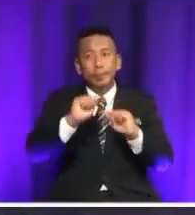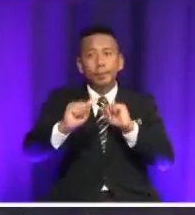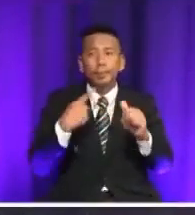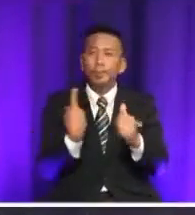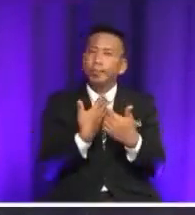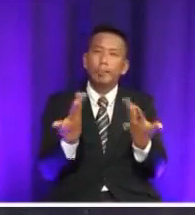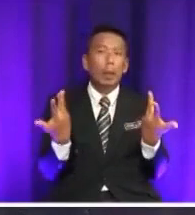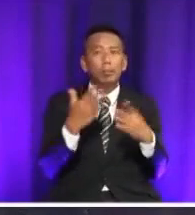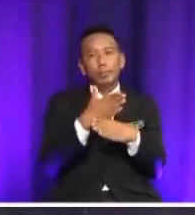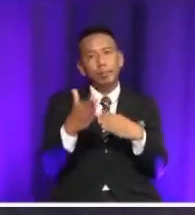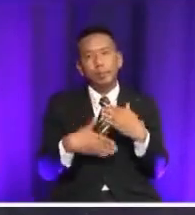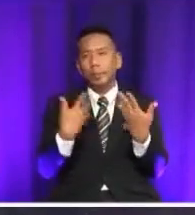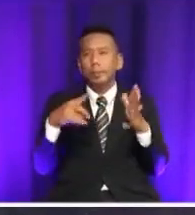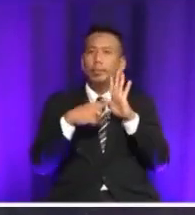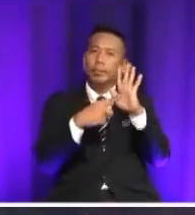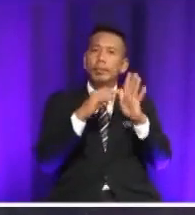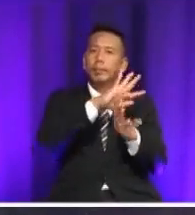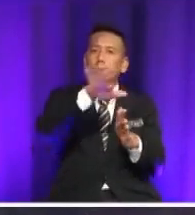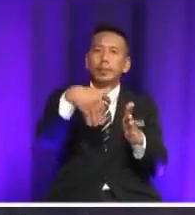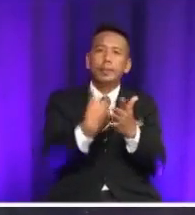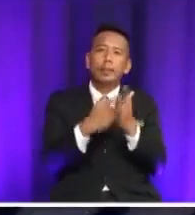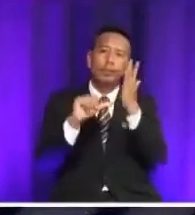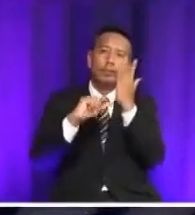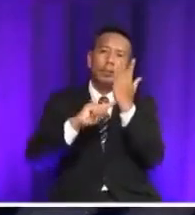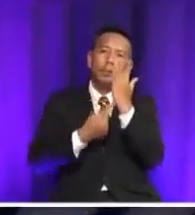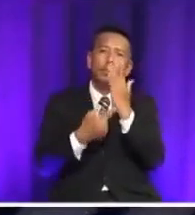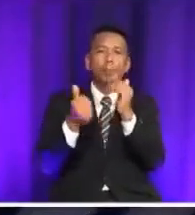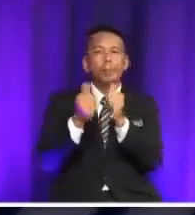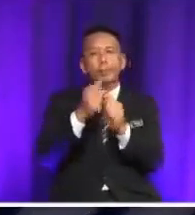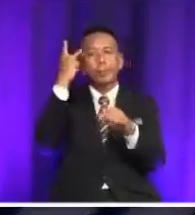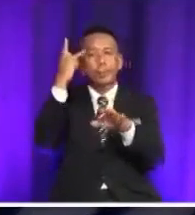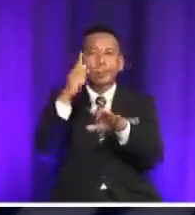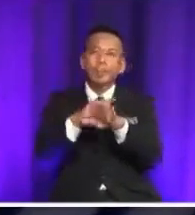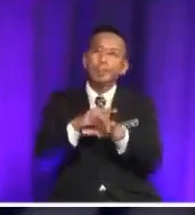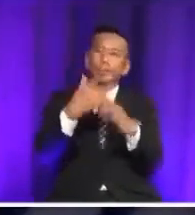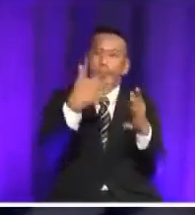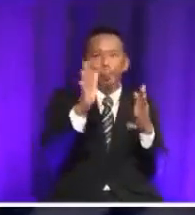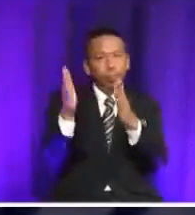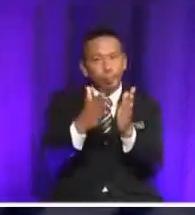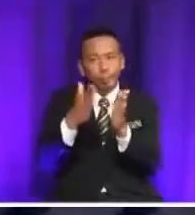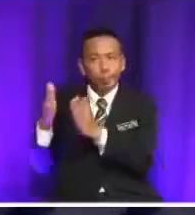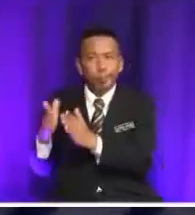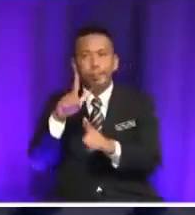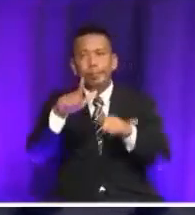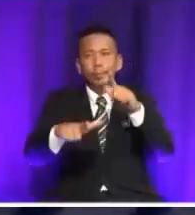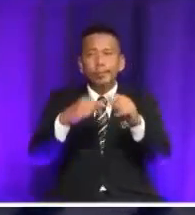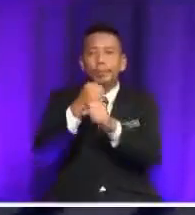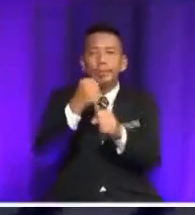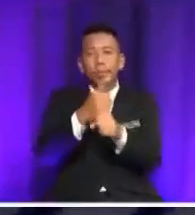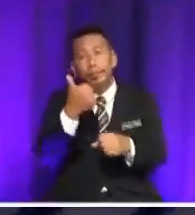Oke sudah tunjuk semua kita baru mulai dengan pengenalan kemudian kita pergi ke langkah kerja